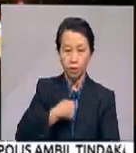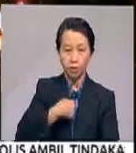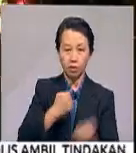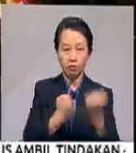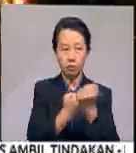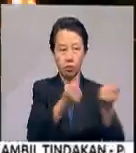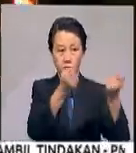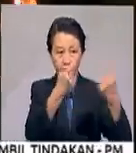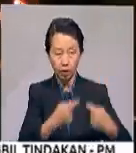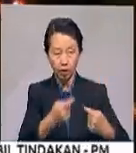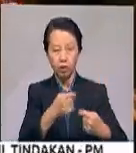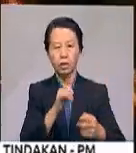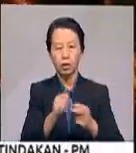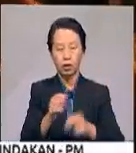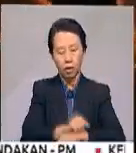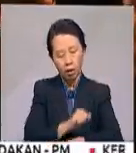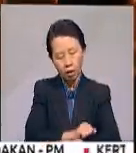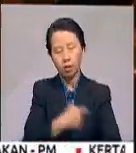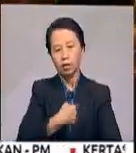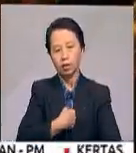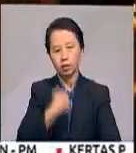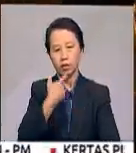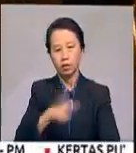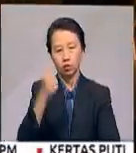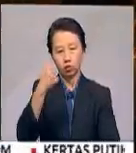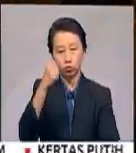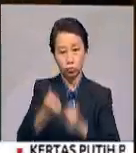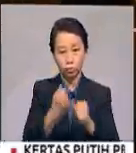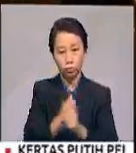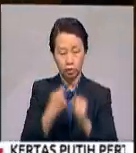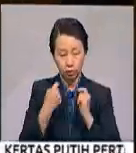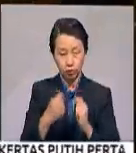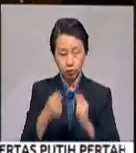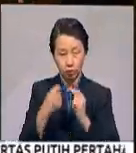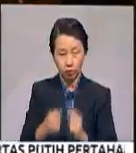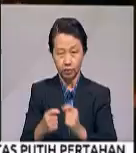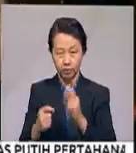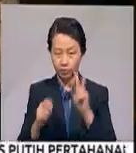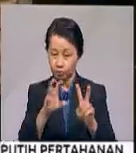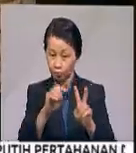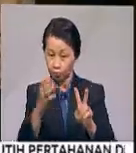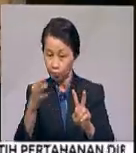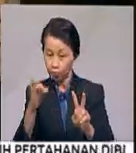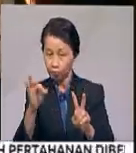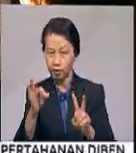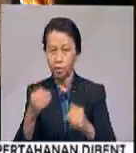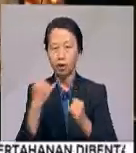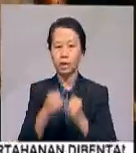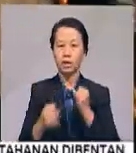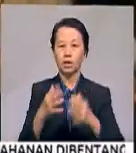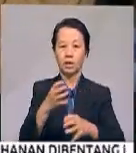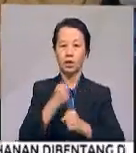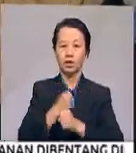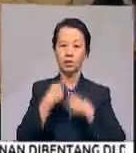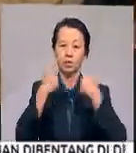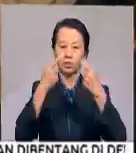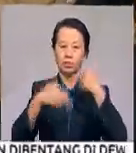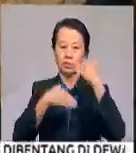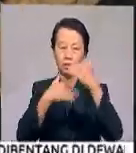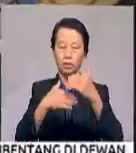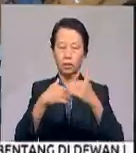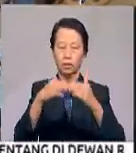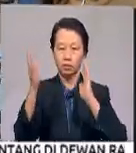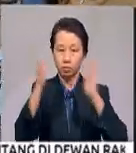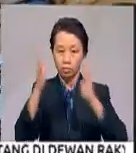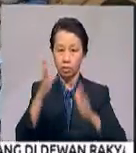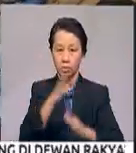ini adalah salah satu usaha dan penat lelah saya selama 10 tahun mencuba dari 2009. Akhirnya saya berjaya sampai ke peringkat